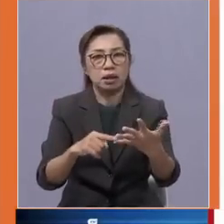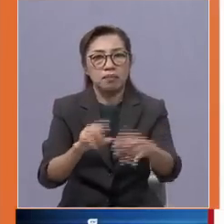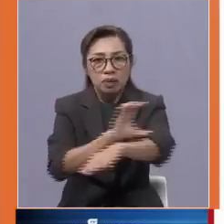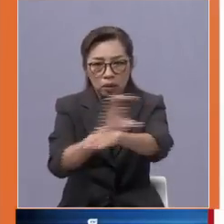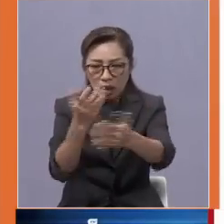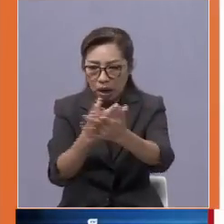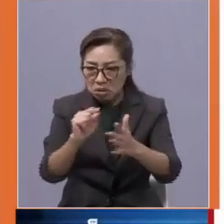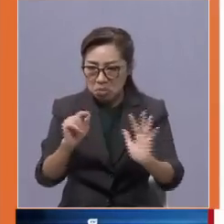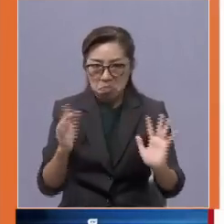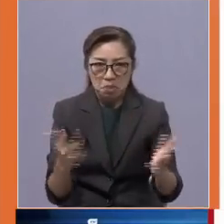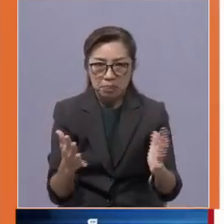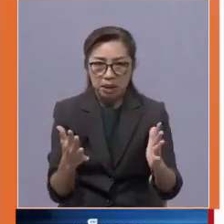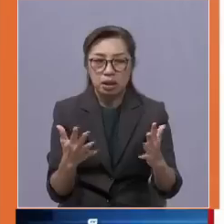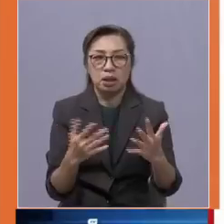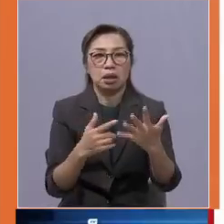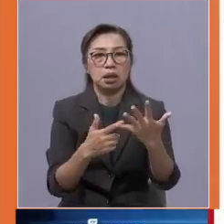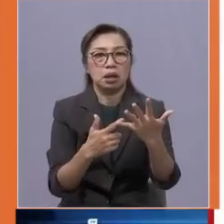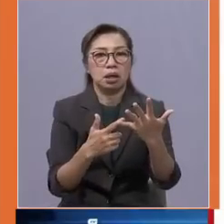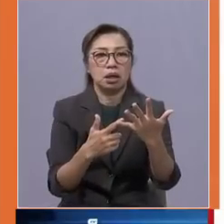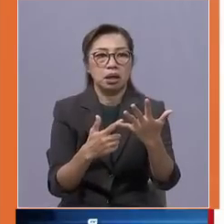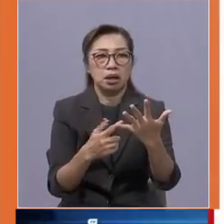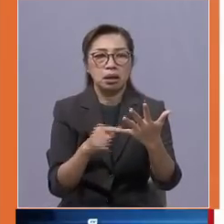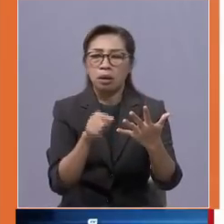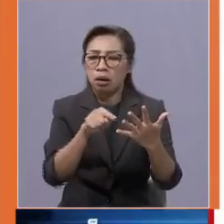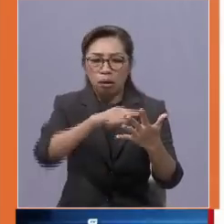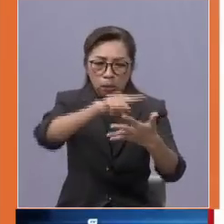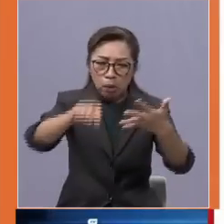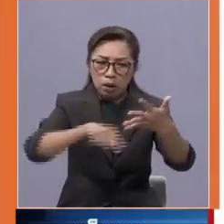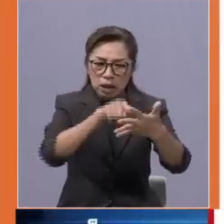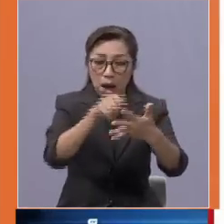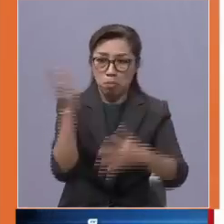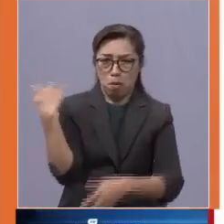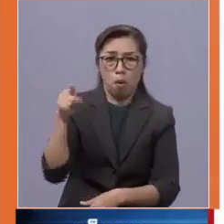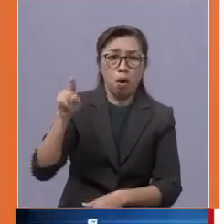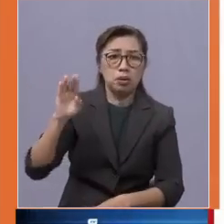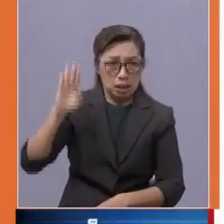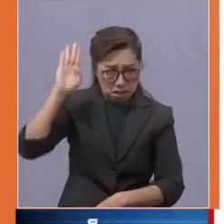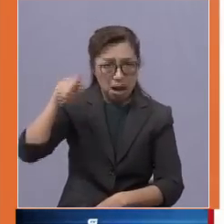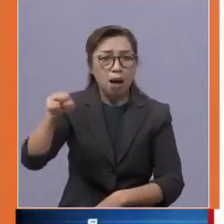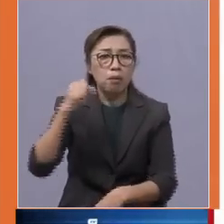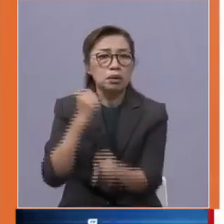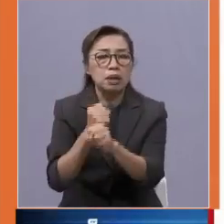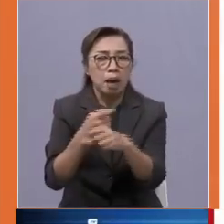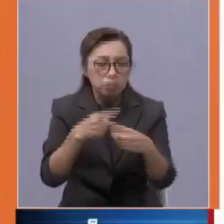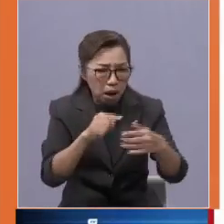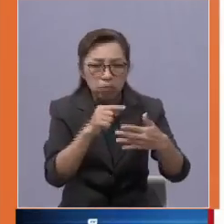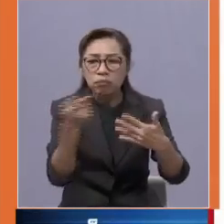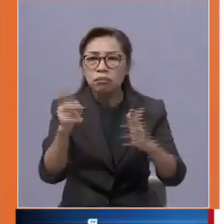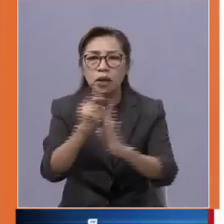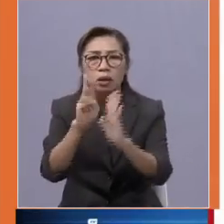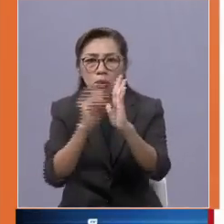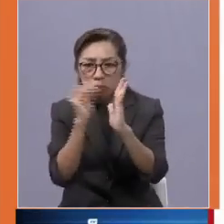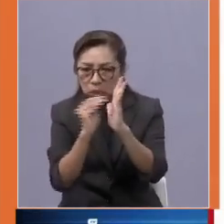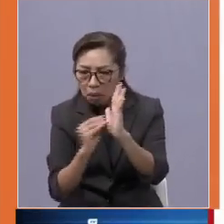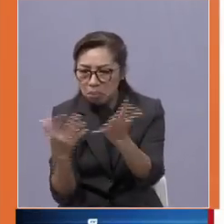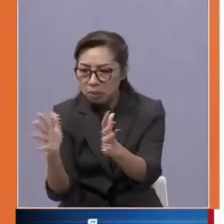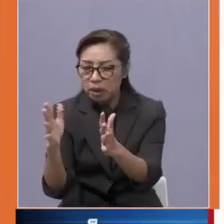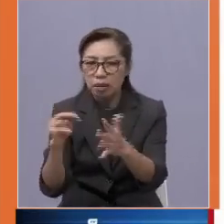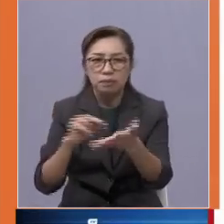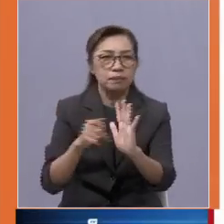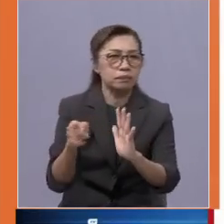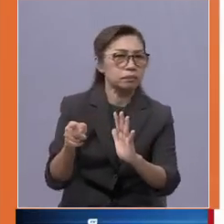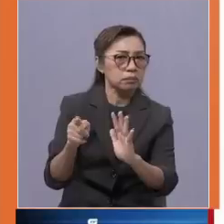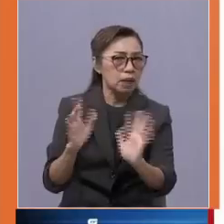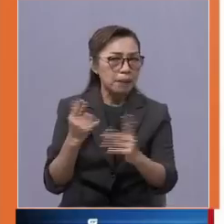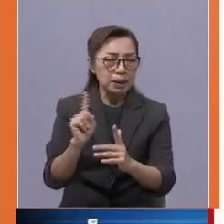ฟฟ้า20บาทตลอดสายคำสัญญาหาเสียงหายไปขยเยอะขนาดนี้เราหวังว่าเอกสารนี้จะยังไม่ใช่ฉบับจริ